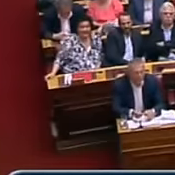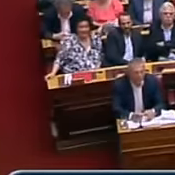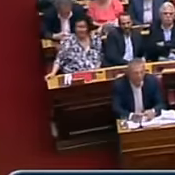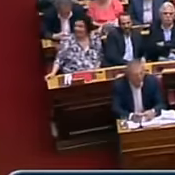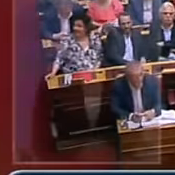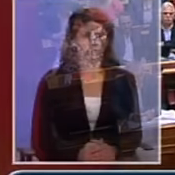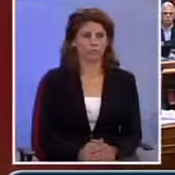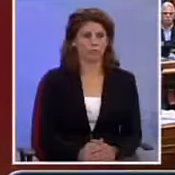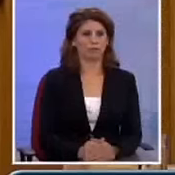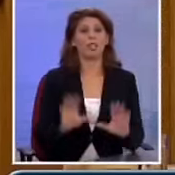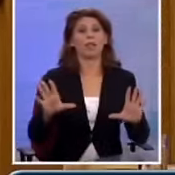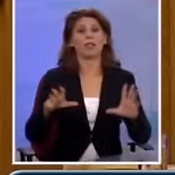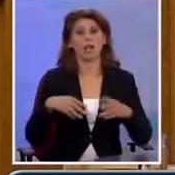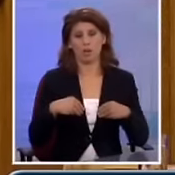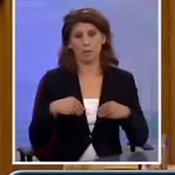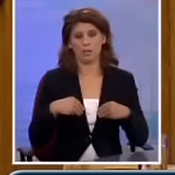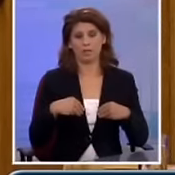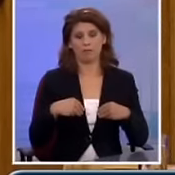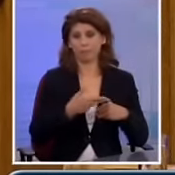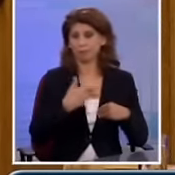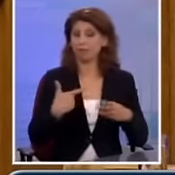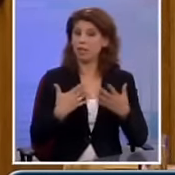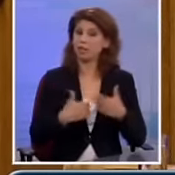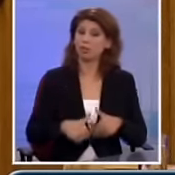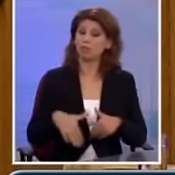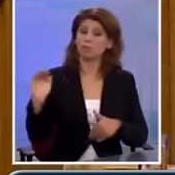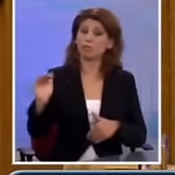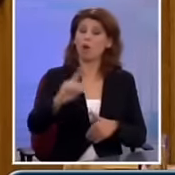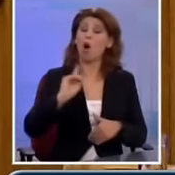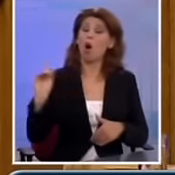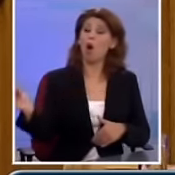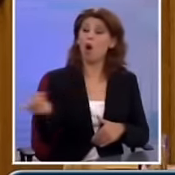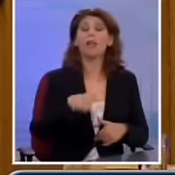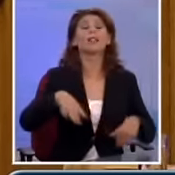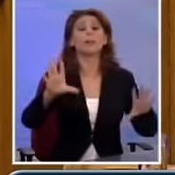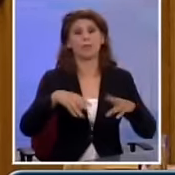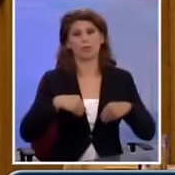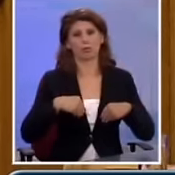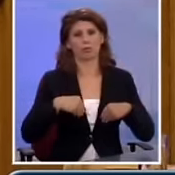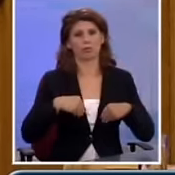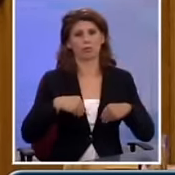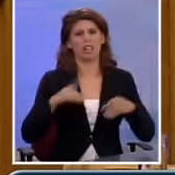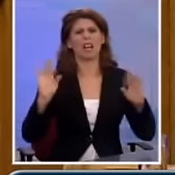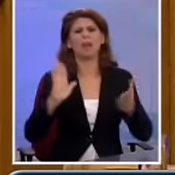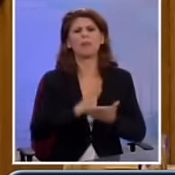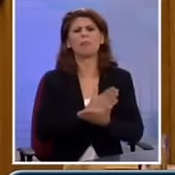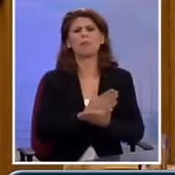Δεν δεχόμαστε να λειτουργήσουμε και καλούμε και όλους να μην το δεχθούν. Δεν κάνουμε καμία